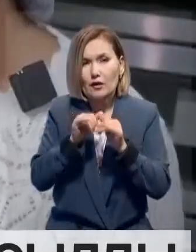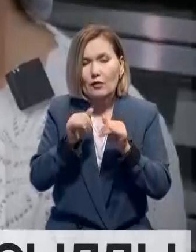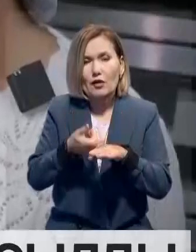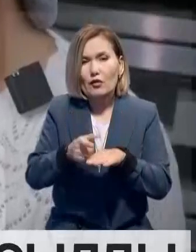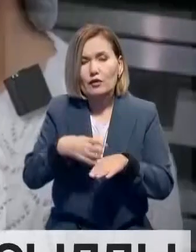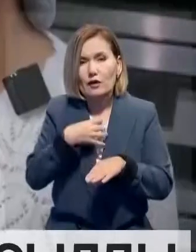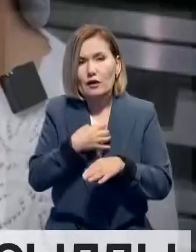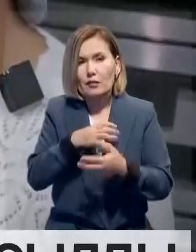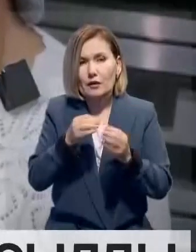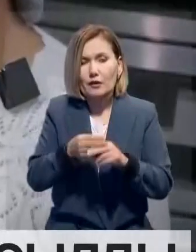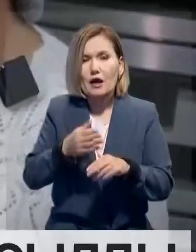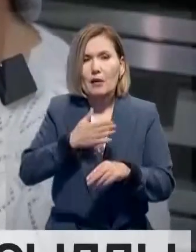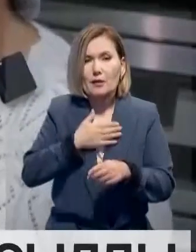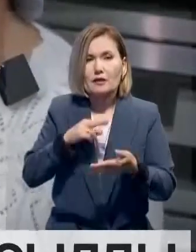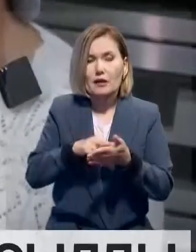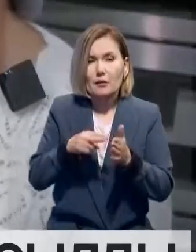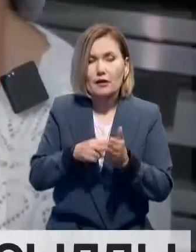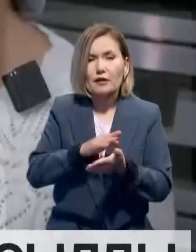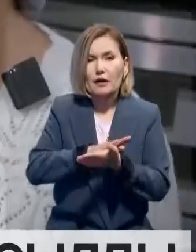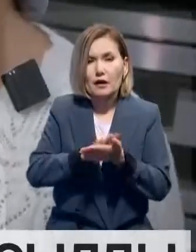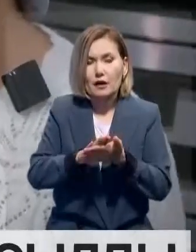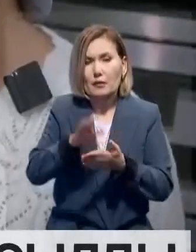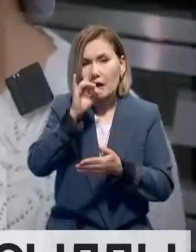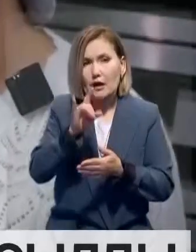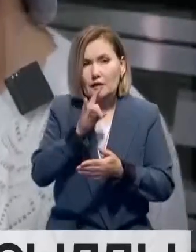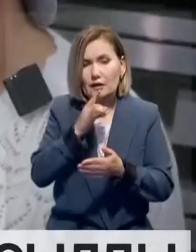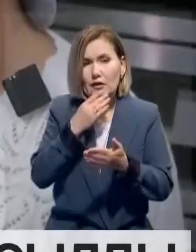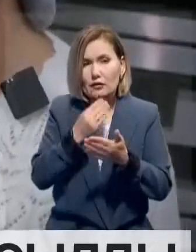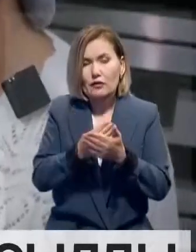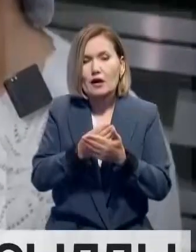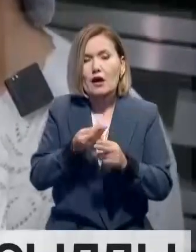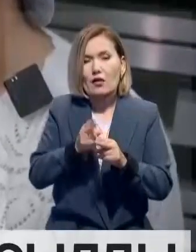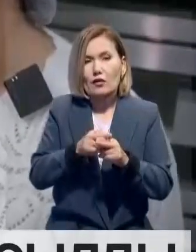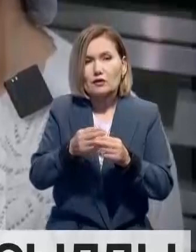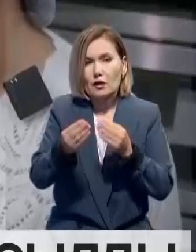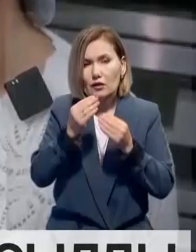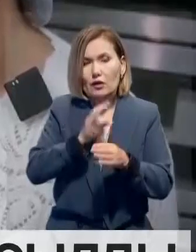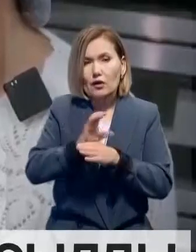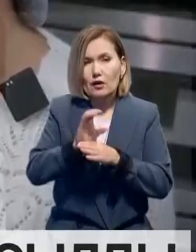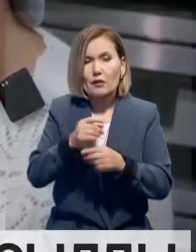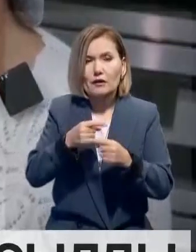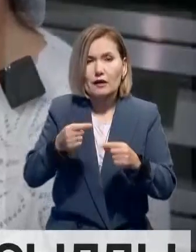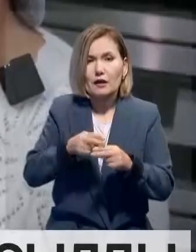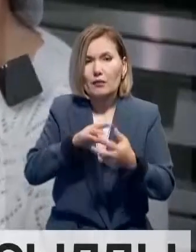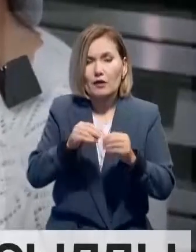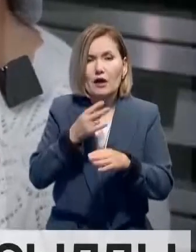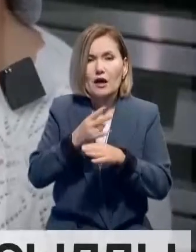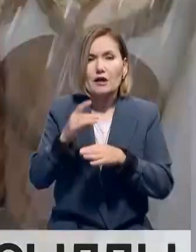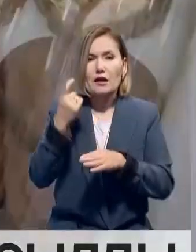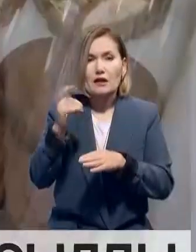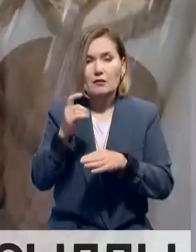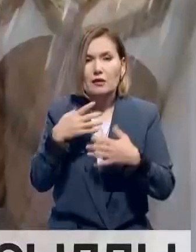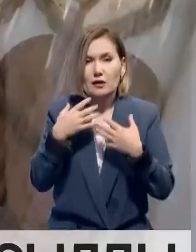аса күрделес. Біздің мақсат таза отандық өнім шығару. Тағам құрамында глютен, казеин, лактоза сияқты заттар